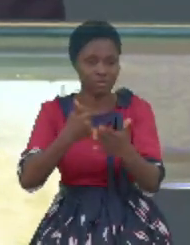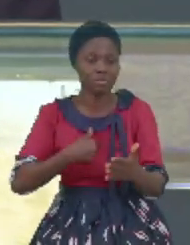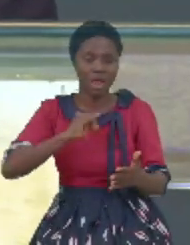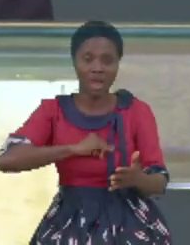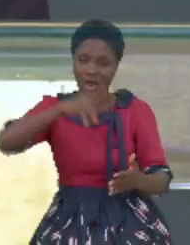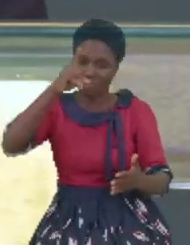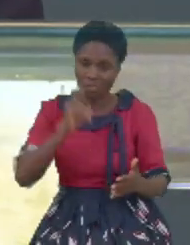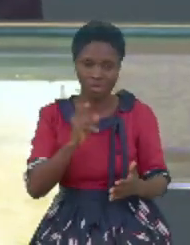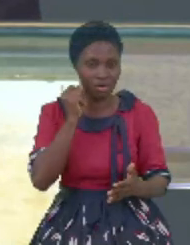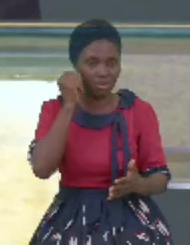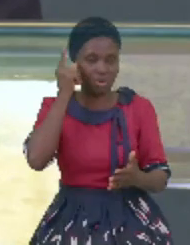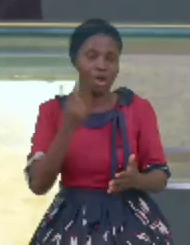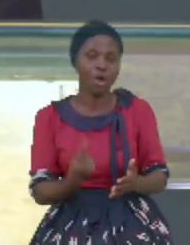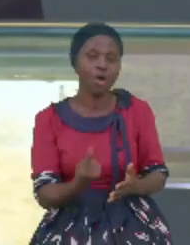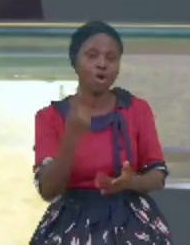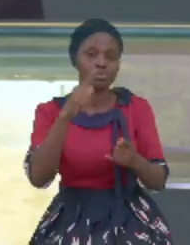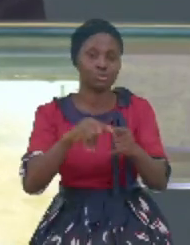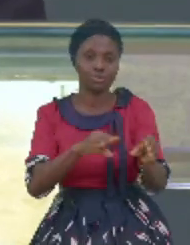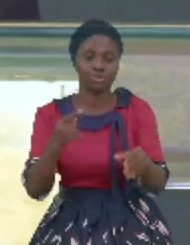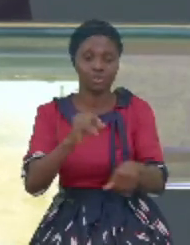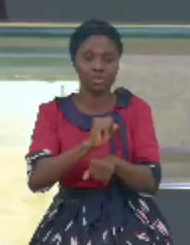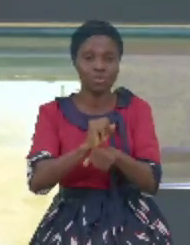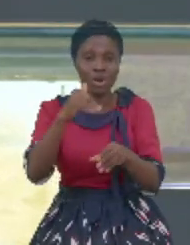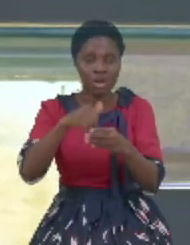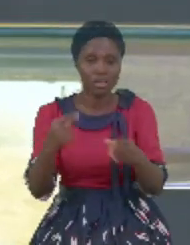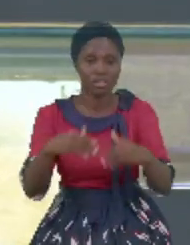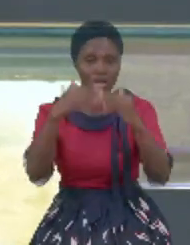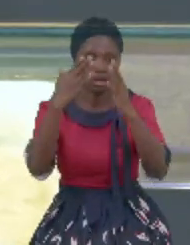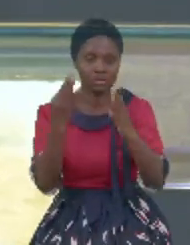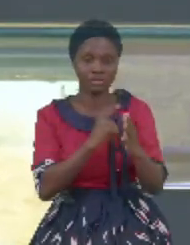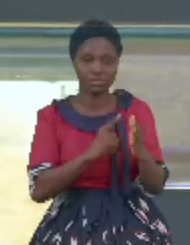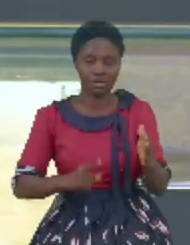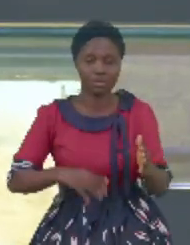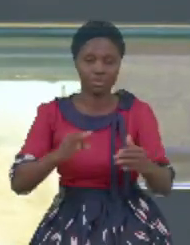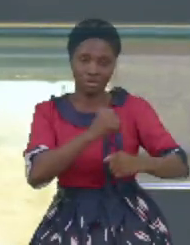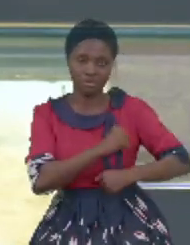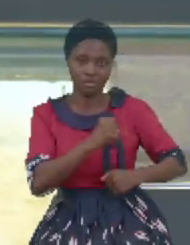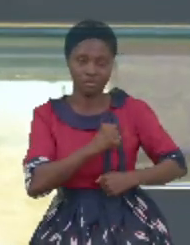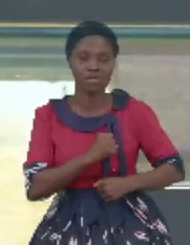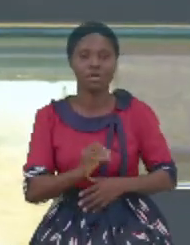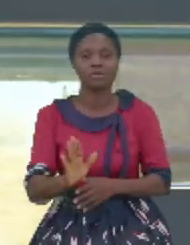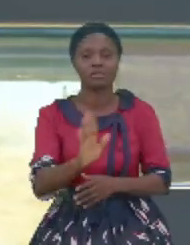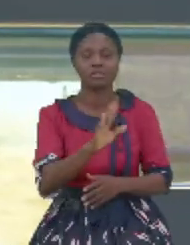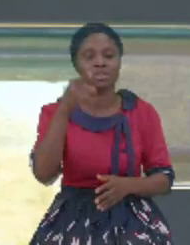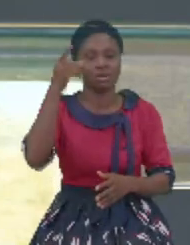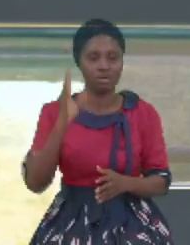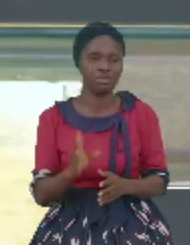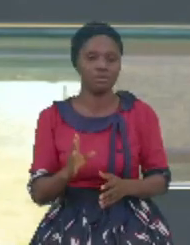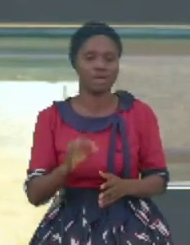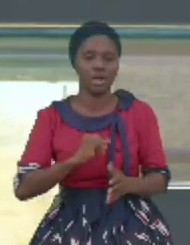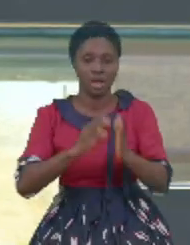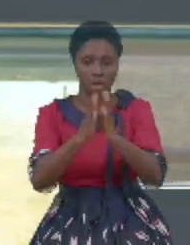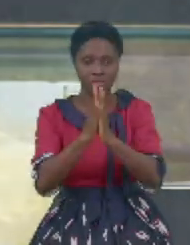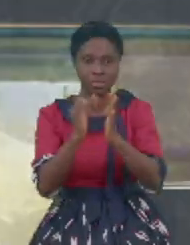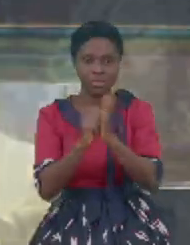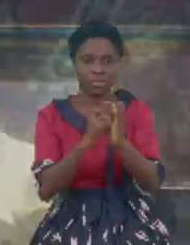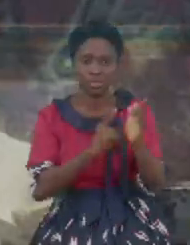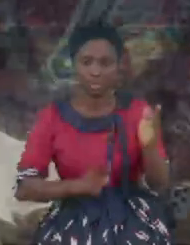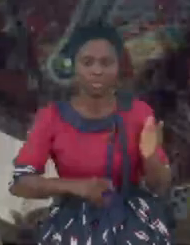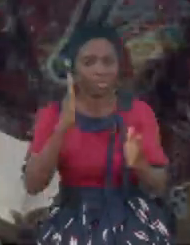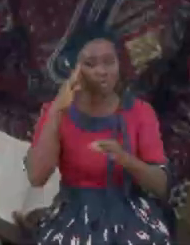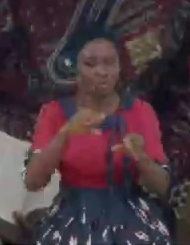dois me réveiller pour faire l'œuvre dans la maison de l'Éternel, des armées, leur Dieu. Je prie que le